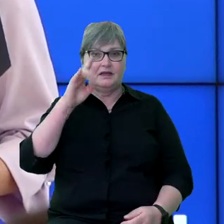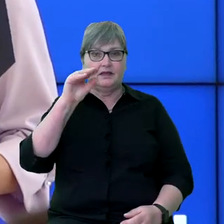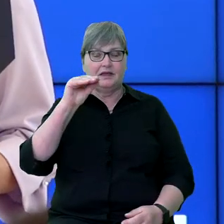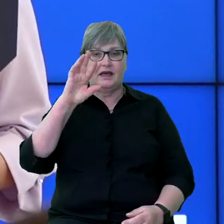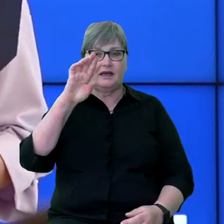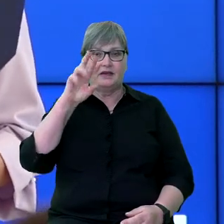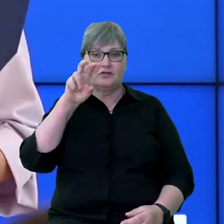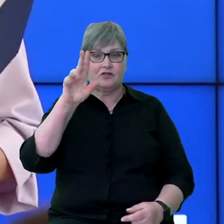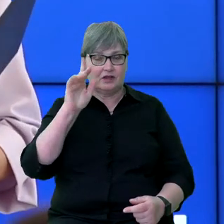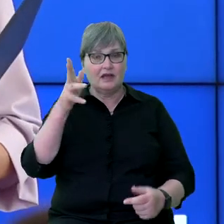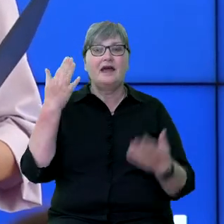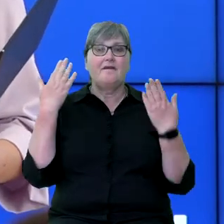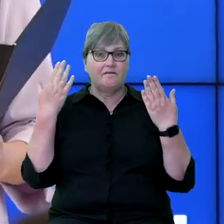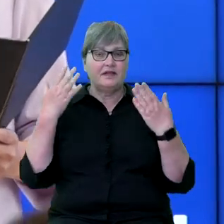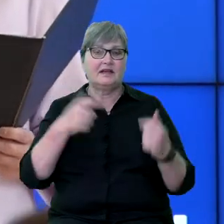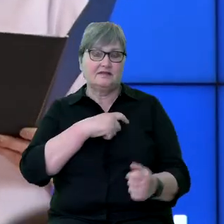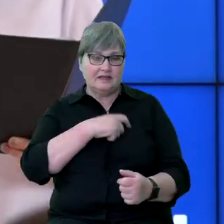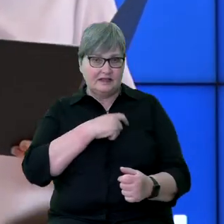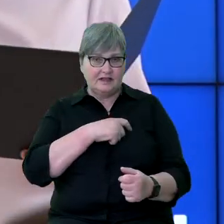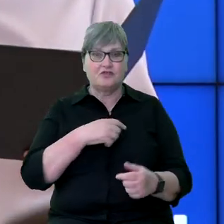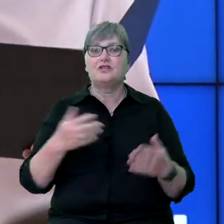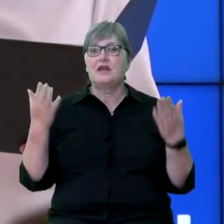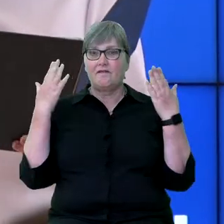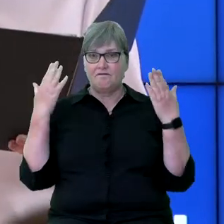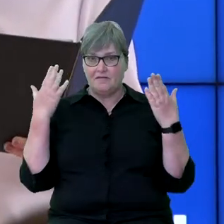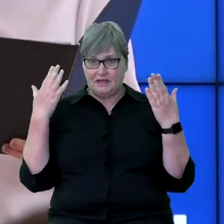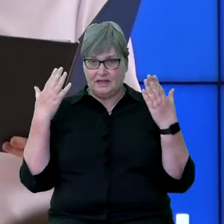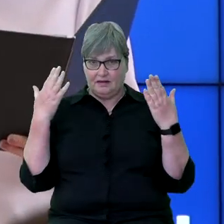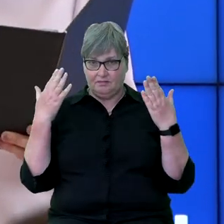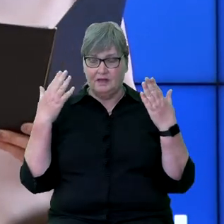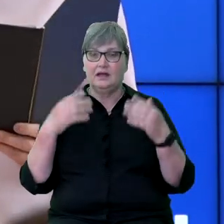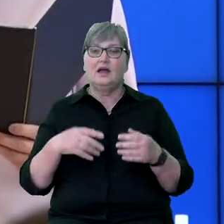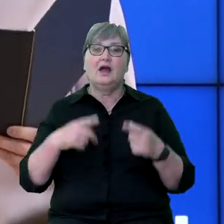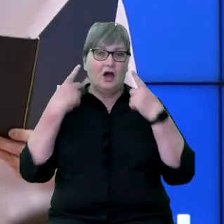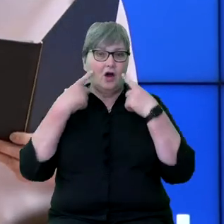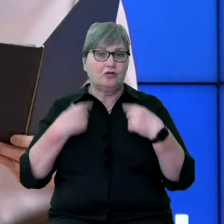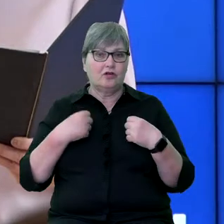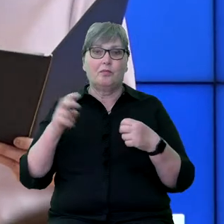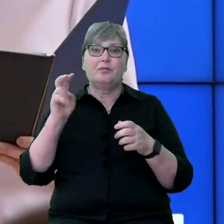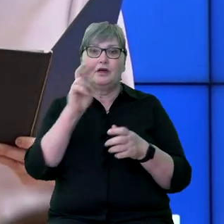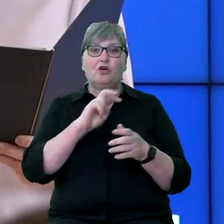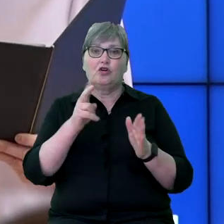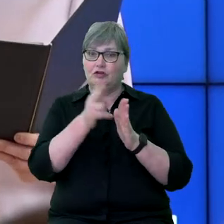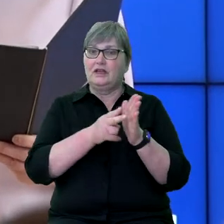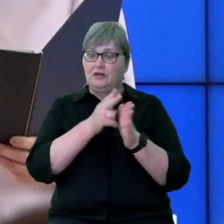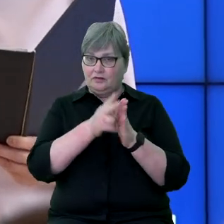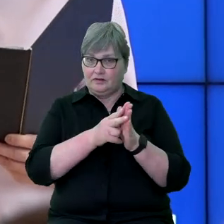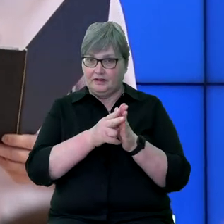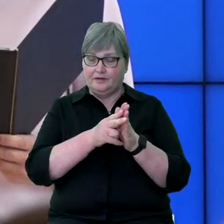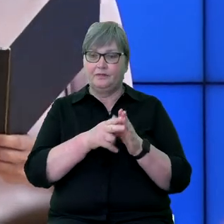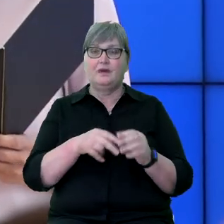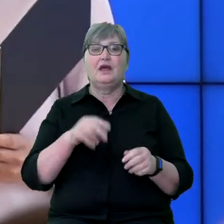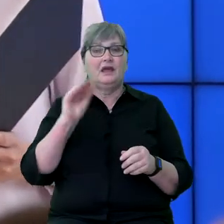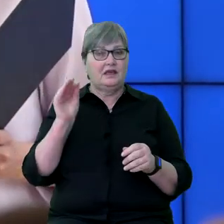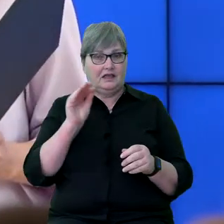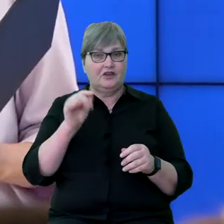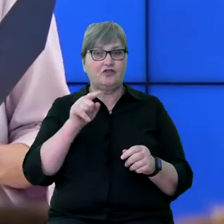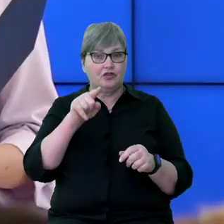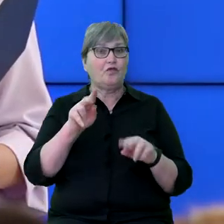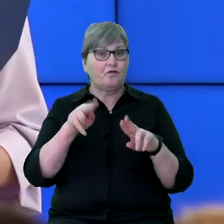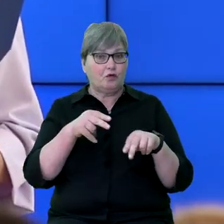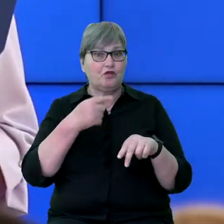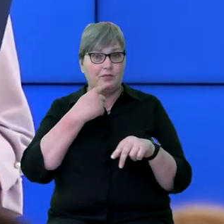serdecznie. Witam również widzów online. Do tego jeszcze wrócimy, ale